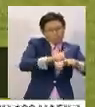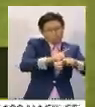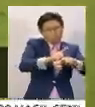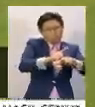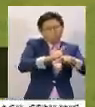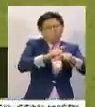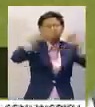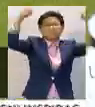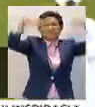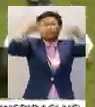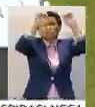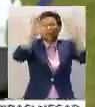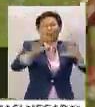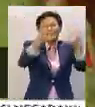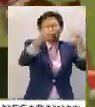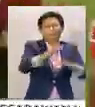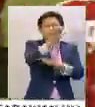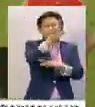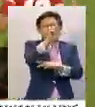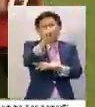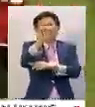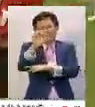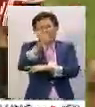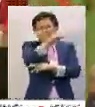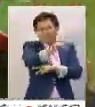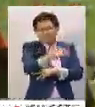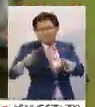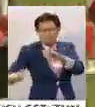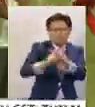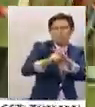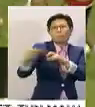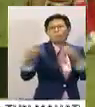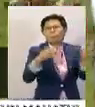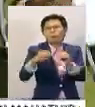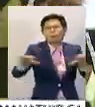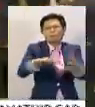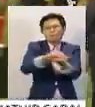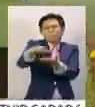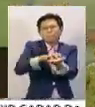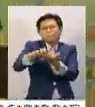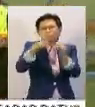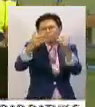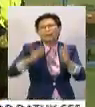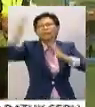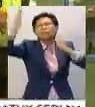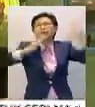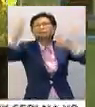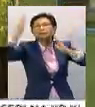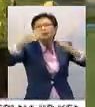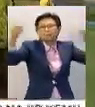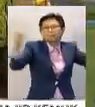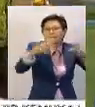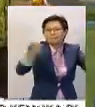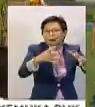Shah Alam itu, pemain UAE Muhammad Khalfan mencetuskan pergaduhan apabila melakukan kekasaran terhadap pemain negara.